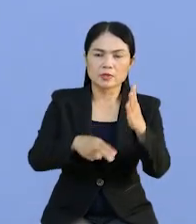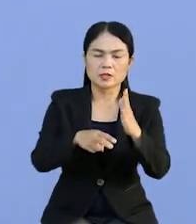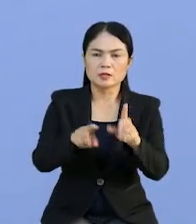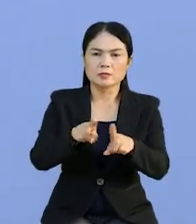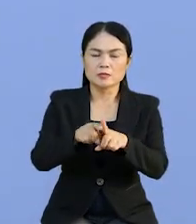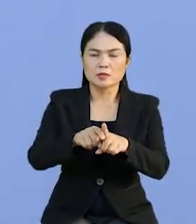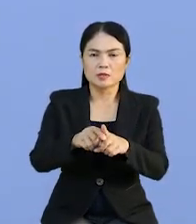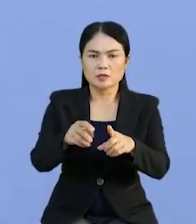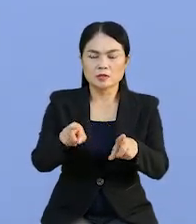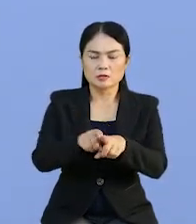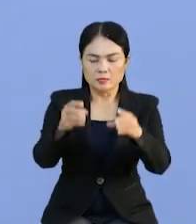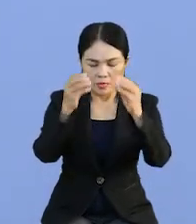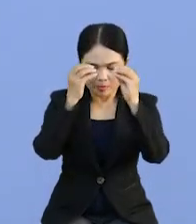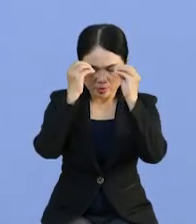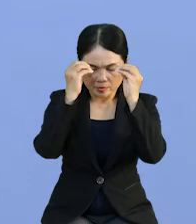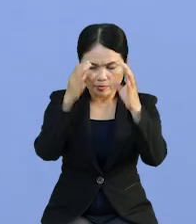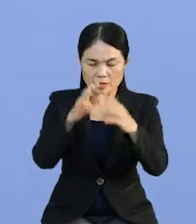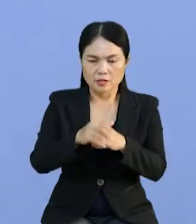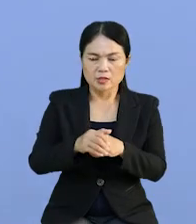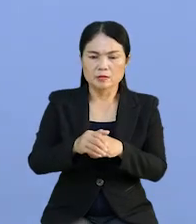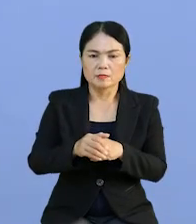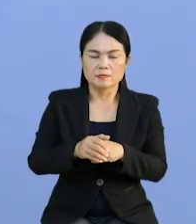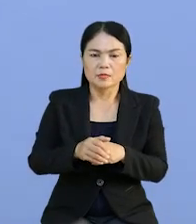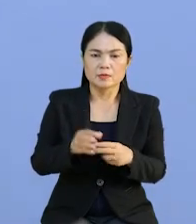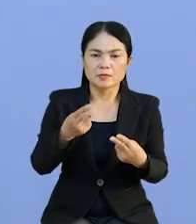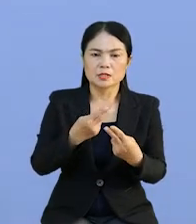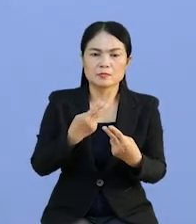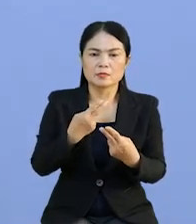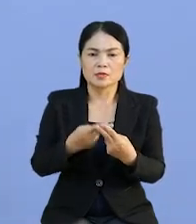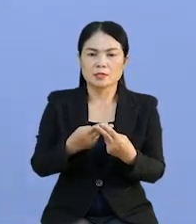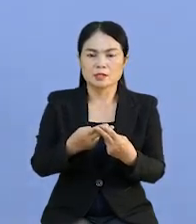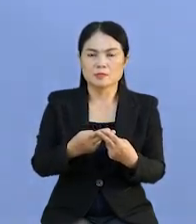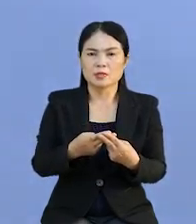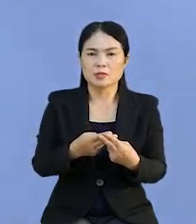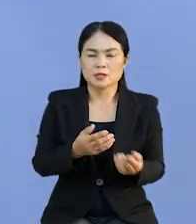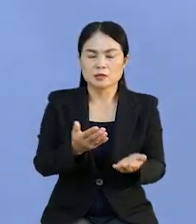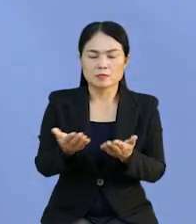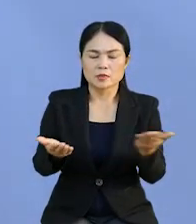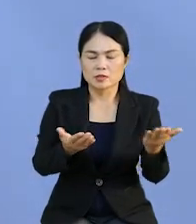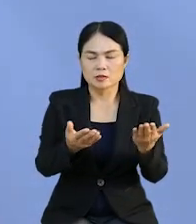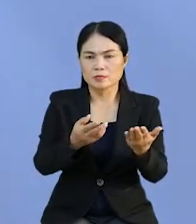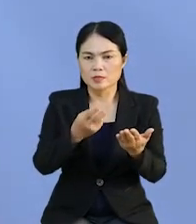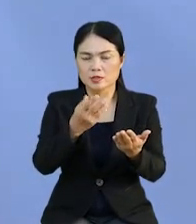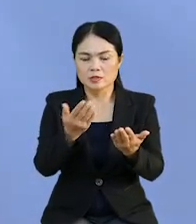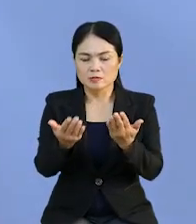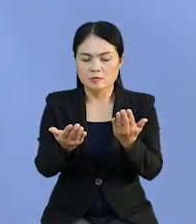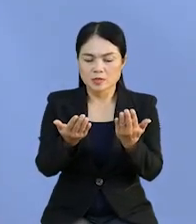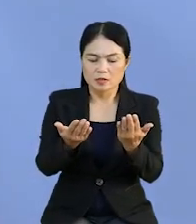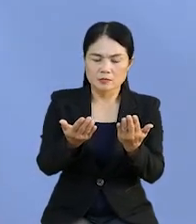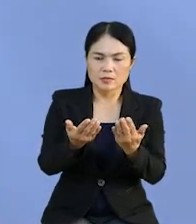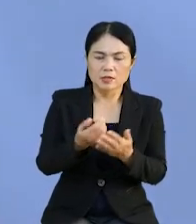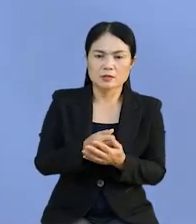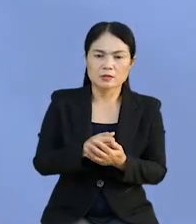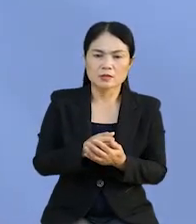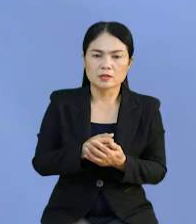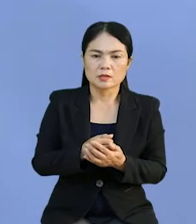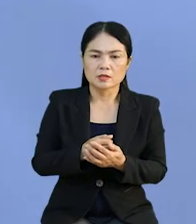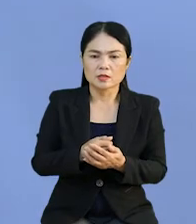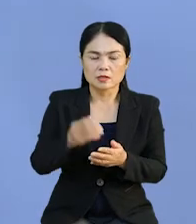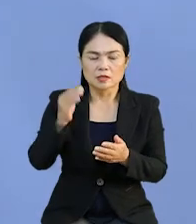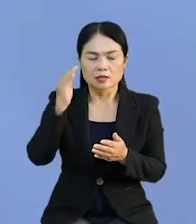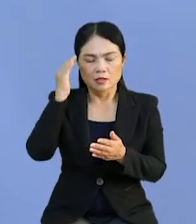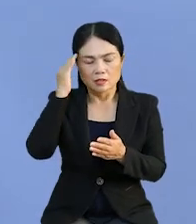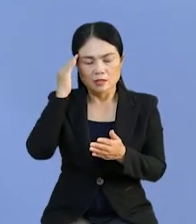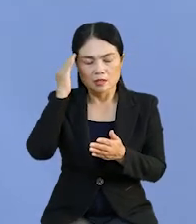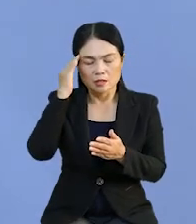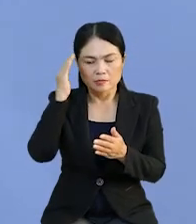ក្យព័ត៌មានដែរកូនបាទអញ្ចឹងលោកគ្រូសំបត្តិចម្លើយដើម្បីកូនផ្ទៀងបាទព័ត៌មានគឺជា